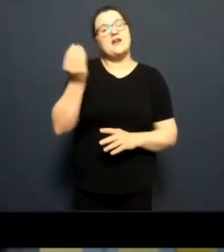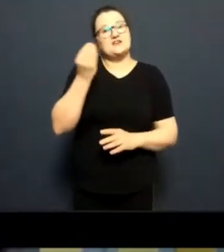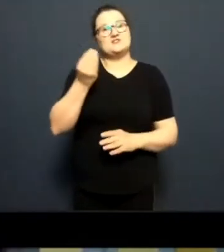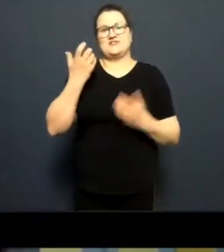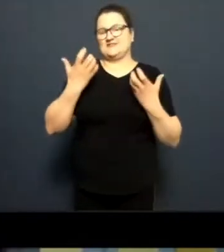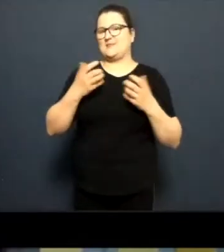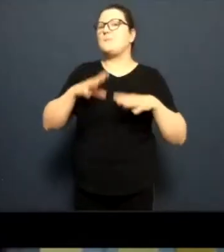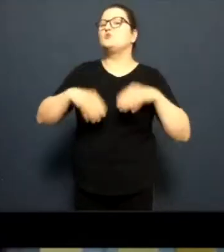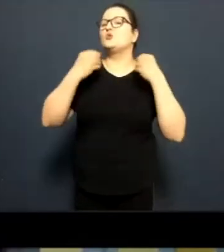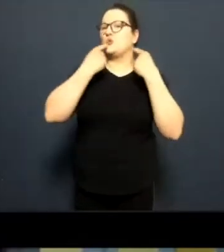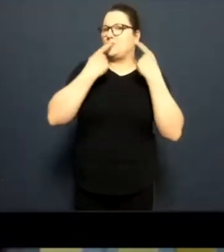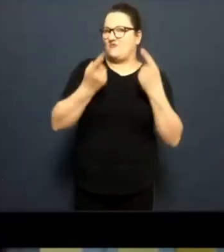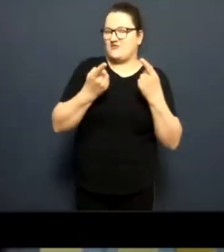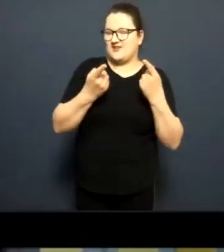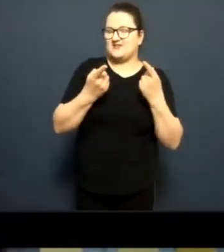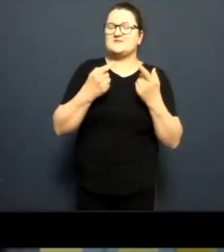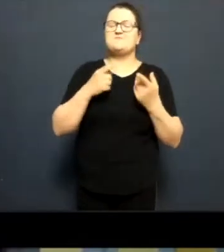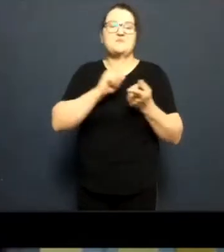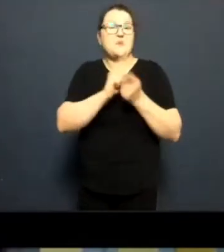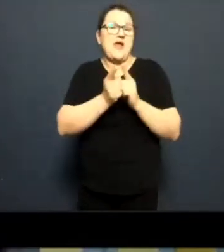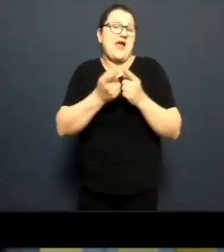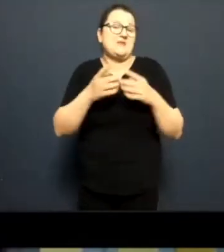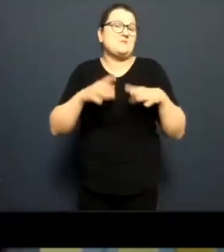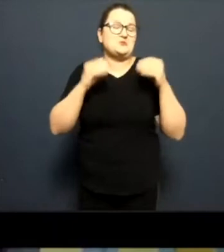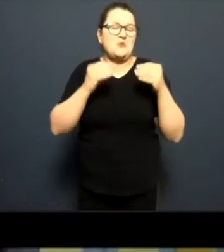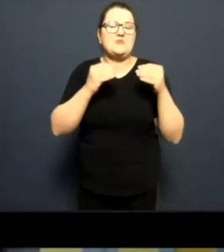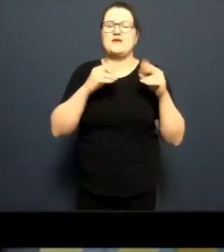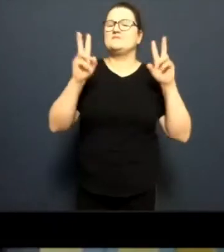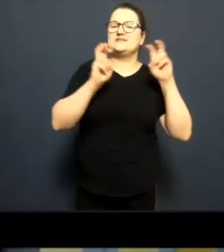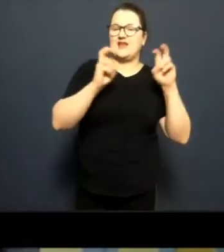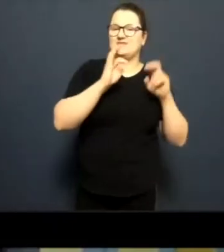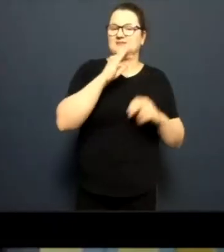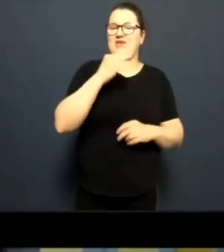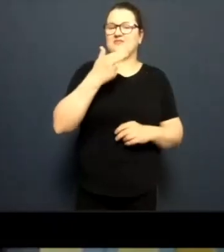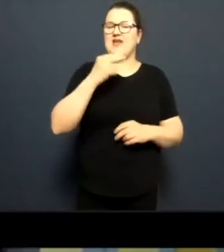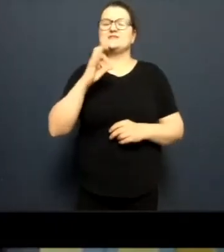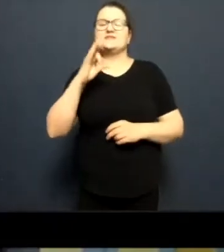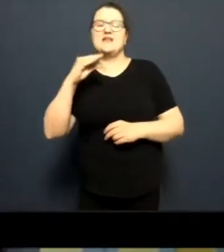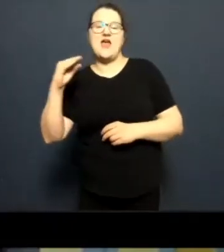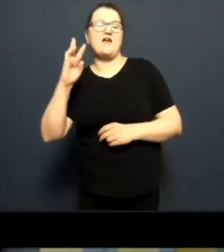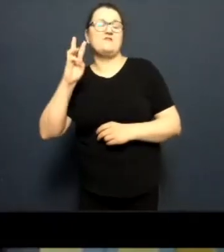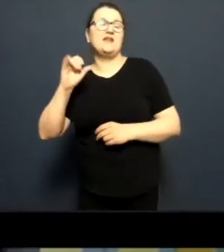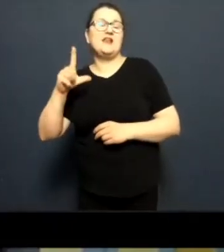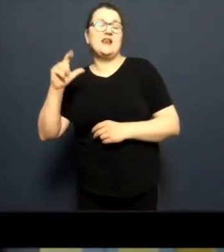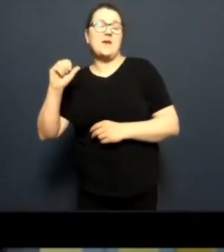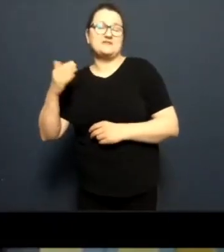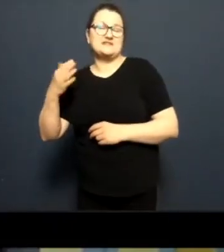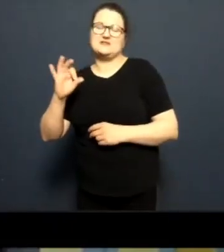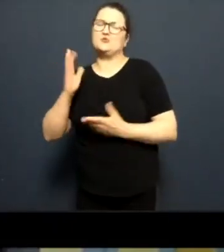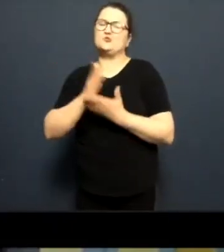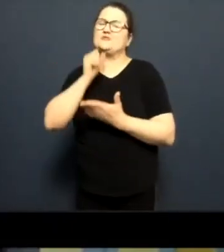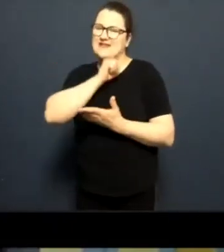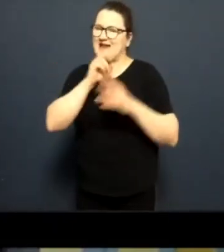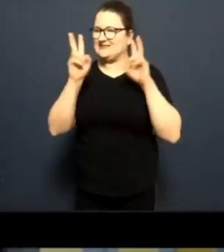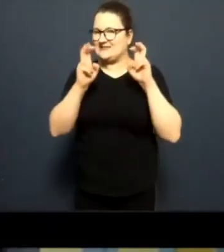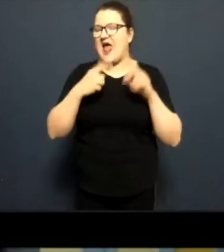nasze dzisiejsze spotkanie takim cytatem Tennessee Williamsa, już bardzo starym, ale wydaje mi się w dalszym ciągu